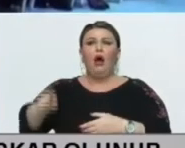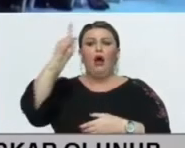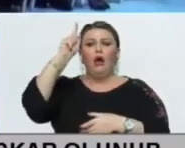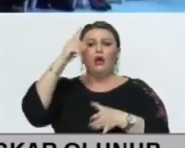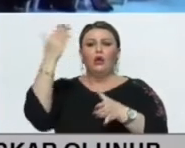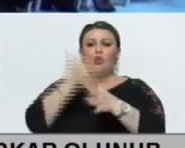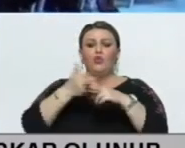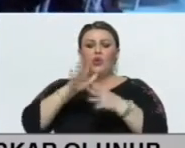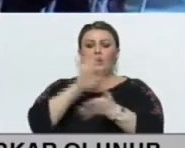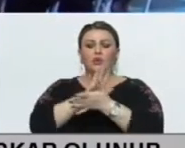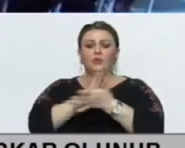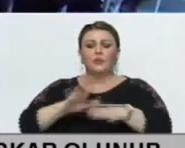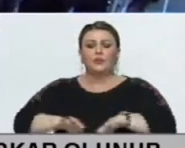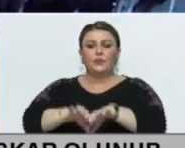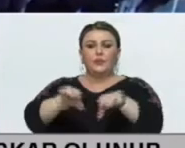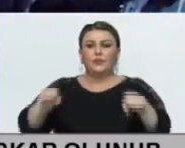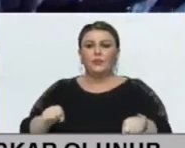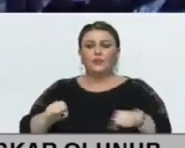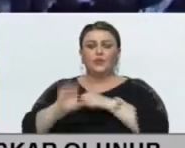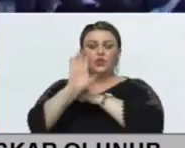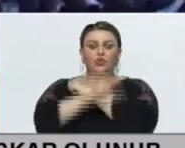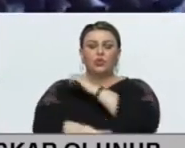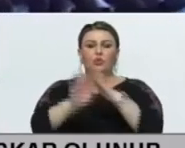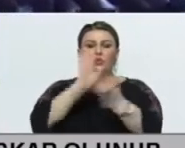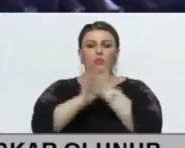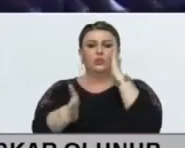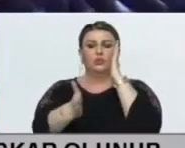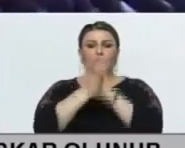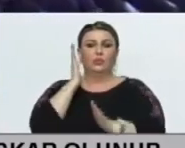bu kirli işgal sona erdi.